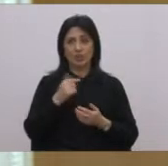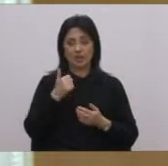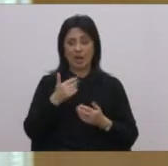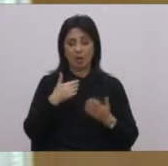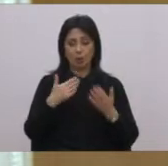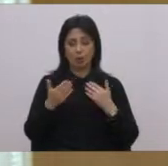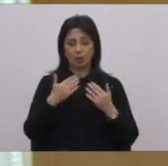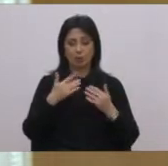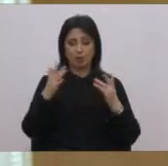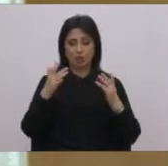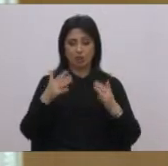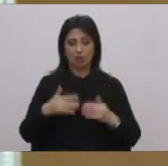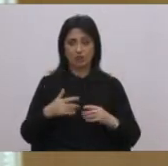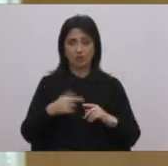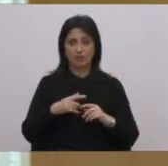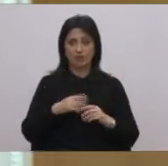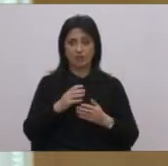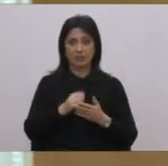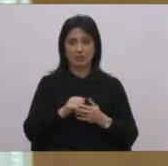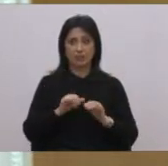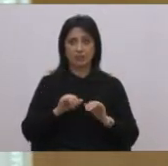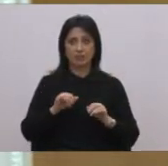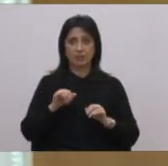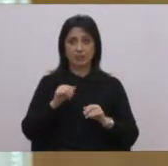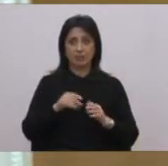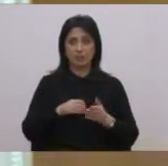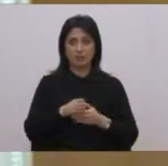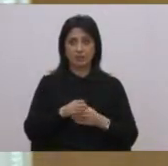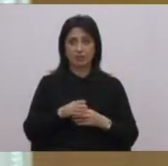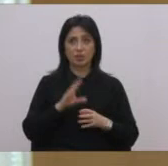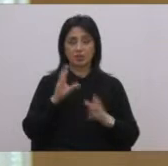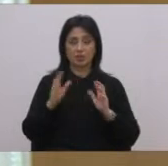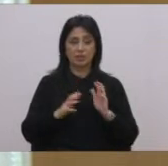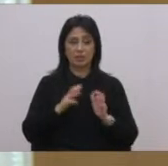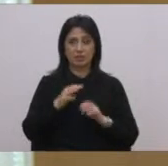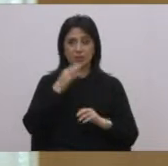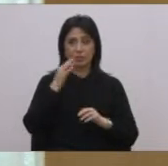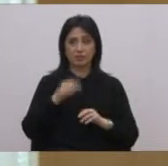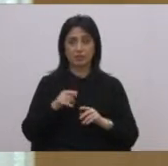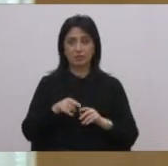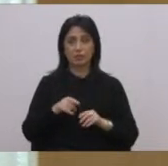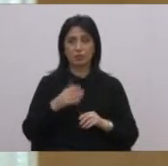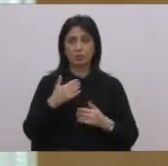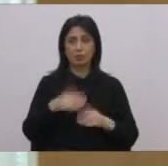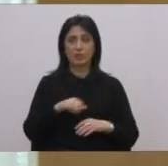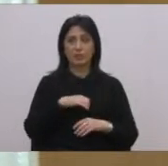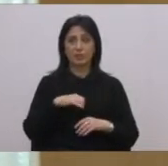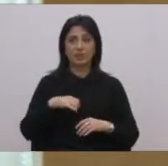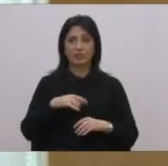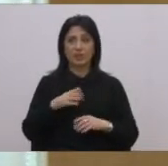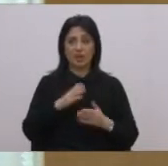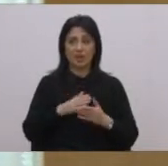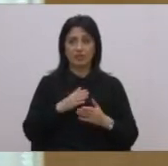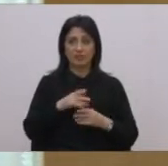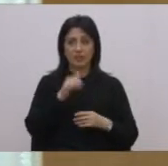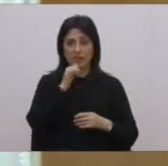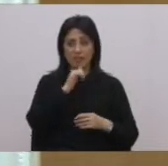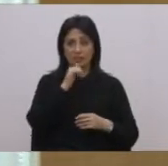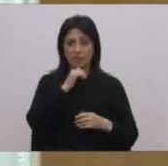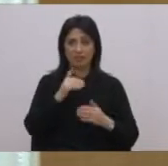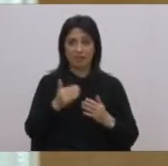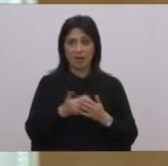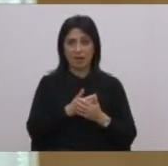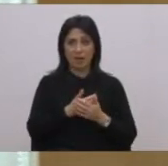ურთიერთობები ჩამოყალიბდა სამეცნიერო პოტენციალის გათვალისწინების მიზნით საერთაშორისო გამოსილებს და თქვენ თვითონ უკვე გახართ ექსპერტები